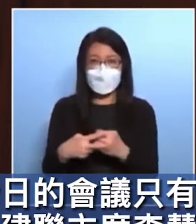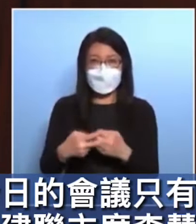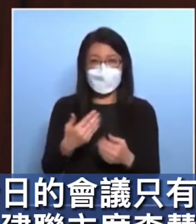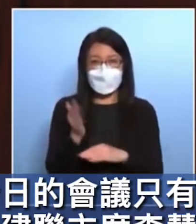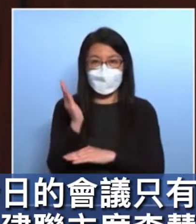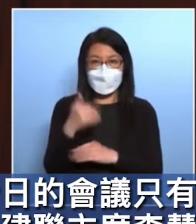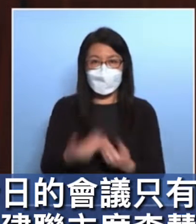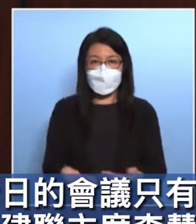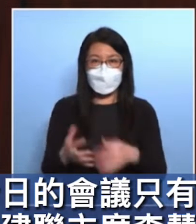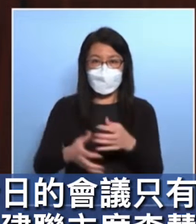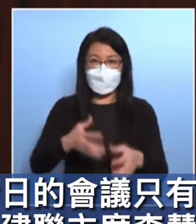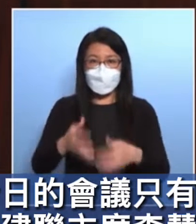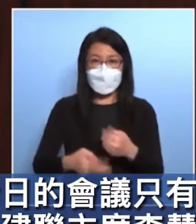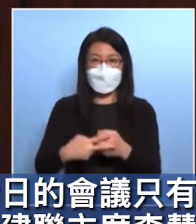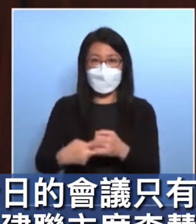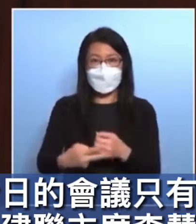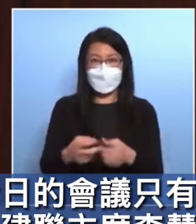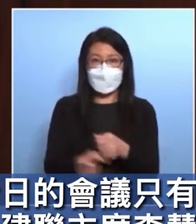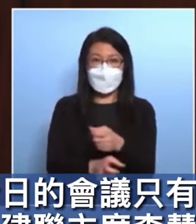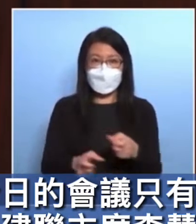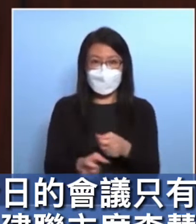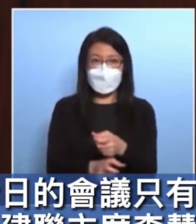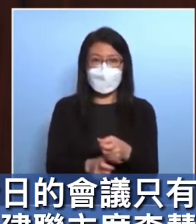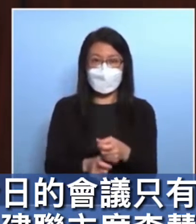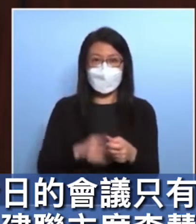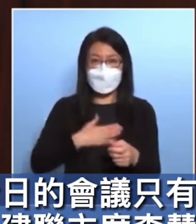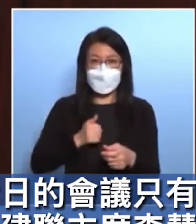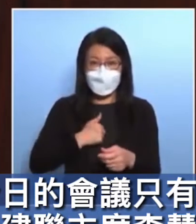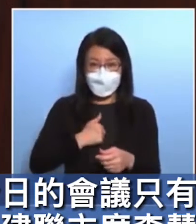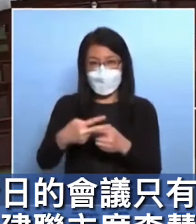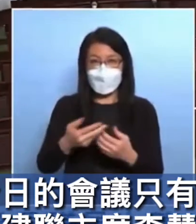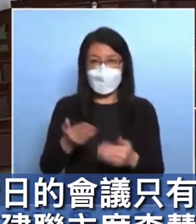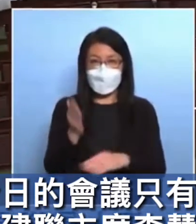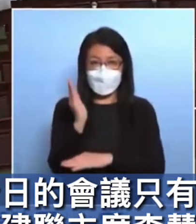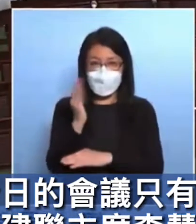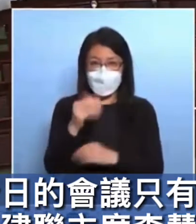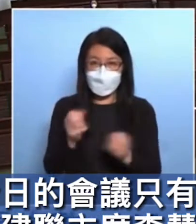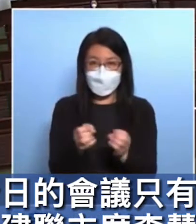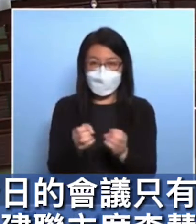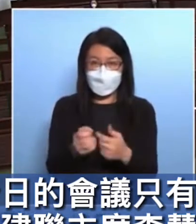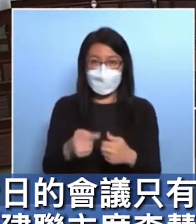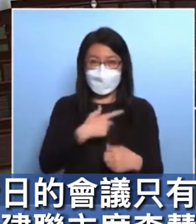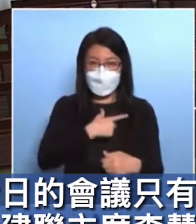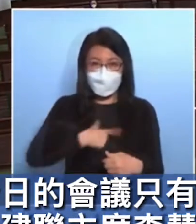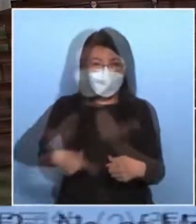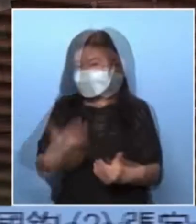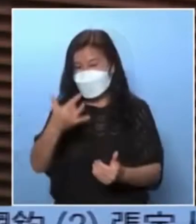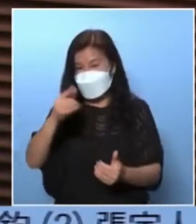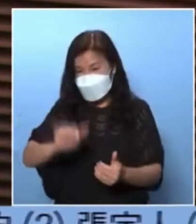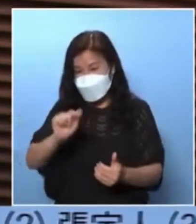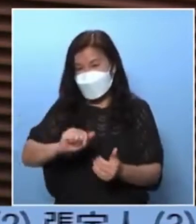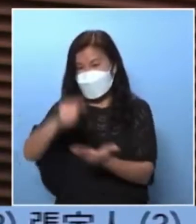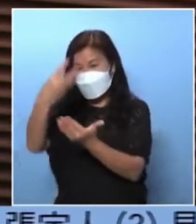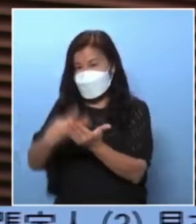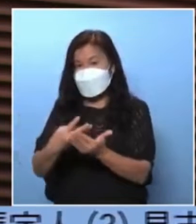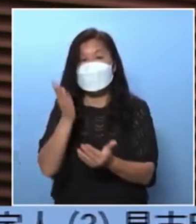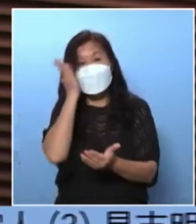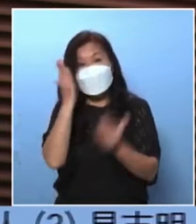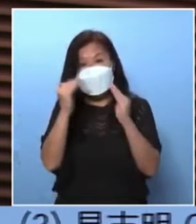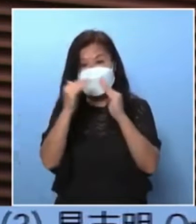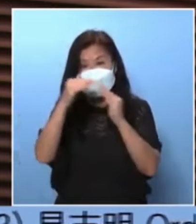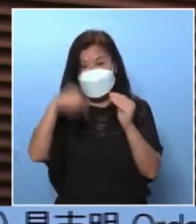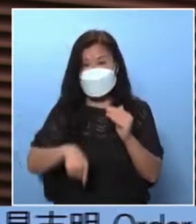今次會議是第二次財政預算案的會議，只有議員可以發言。 主席，香港的房屋